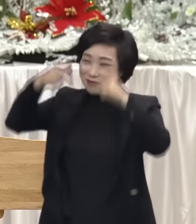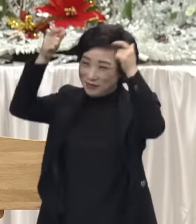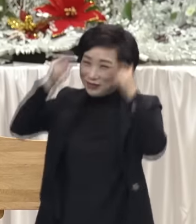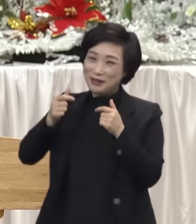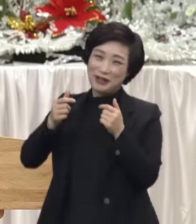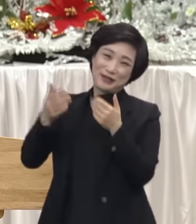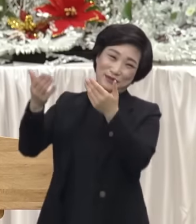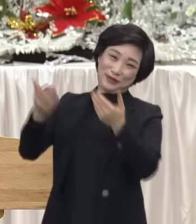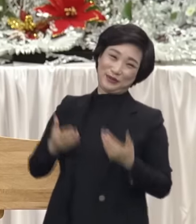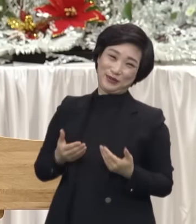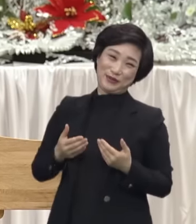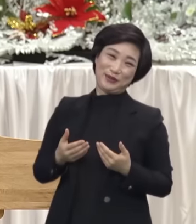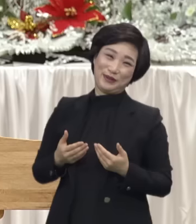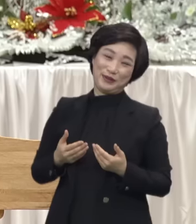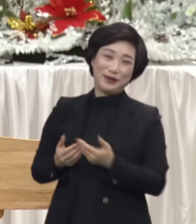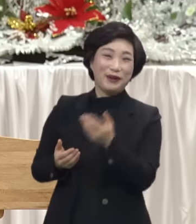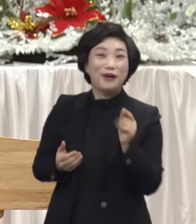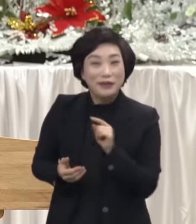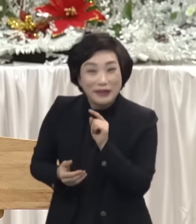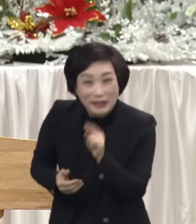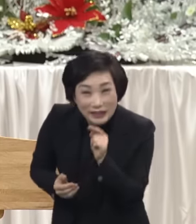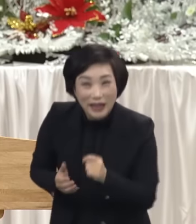하미니 이게